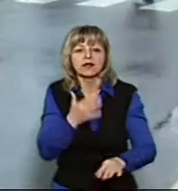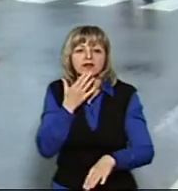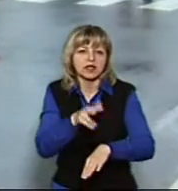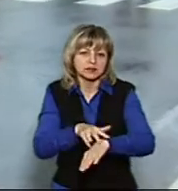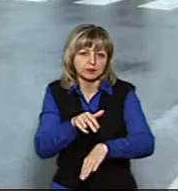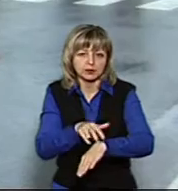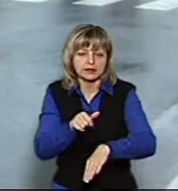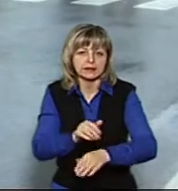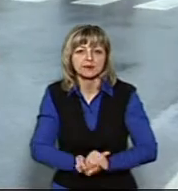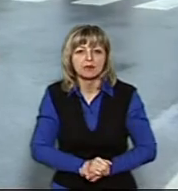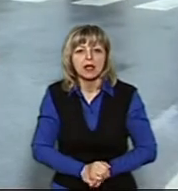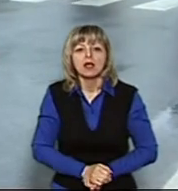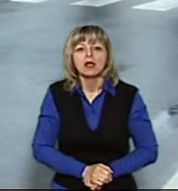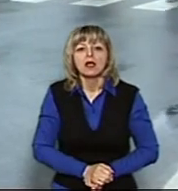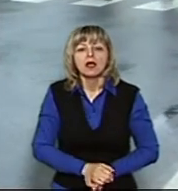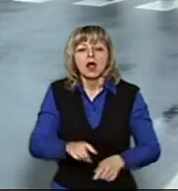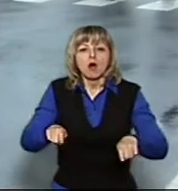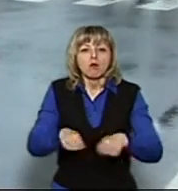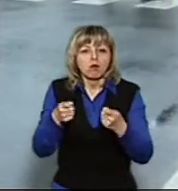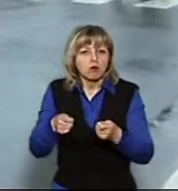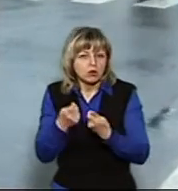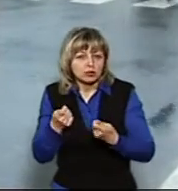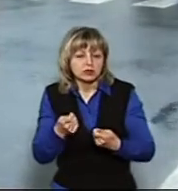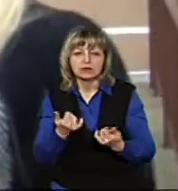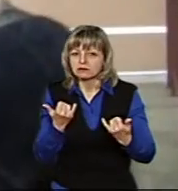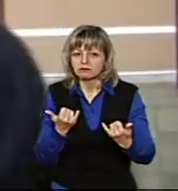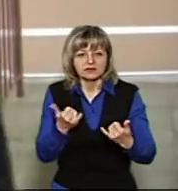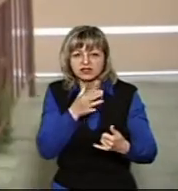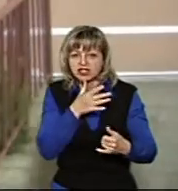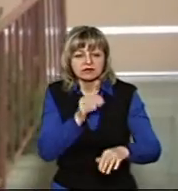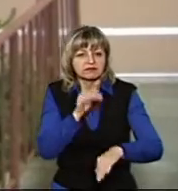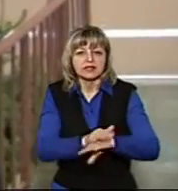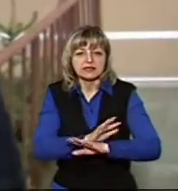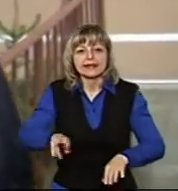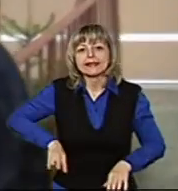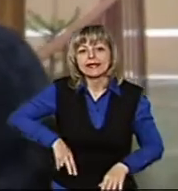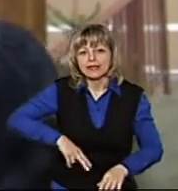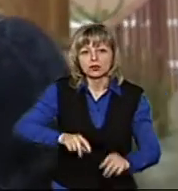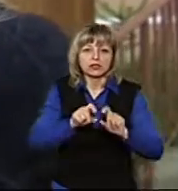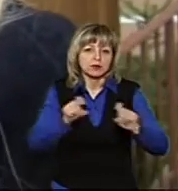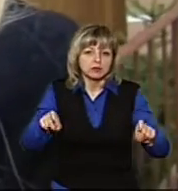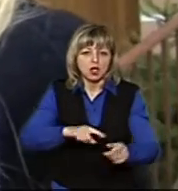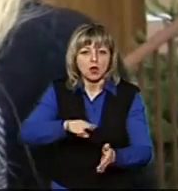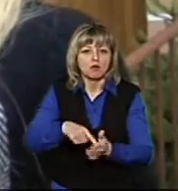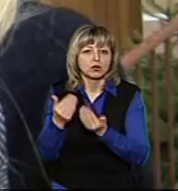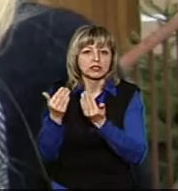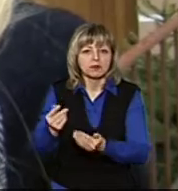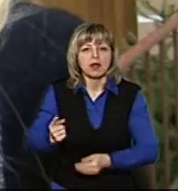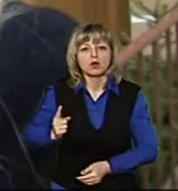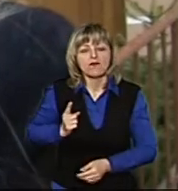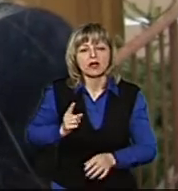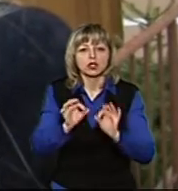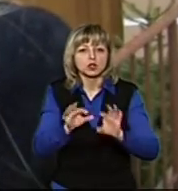Волині Віталій Туртина. Каже, правопорушень за цей час не зафіксували. Директорка департаменту муніципальної варти міста Юлія Сиротинська